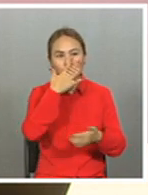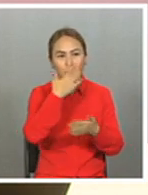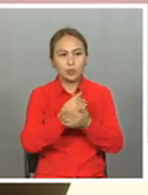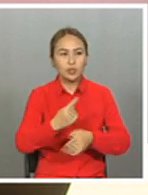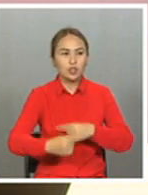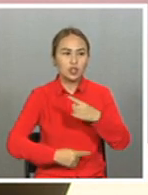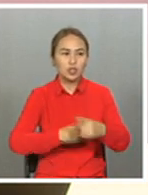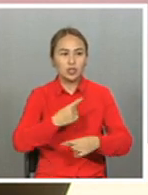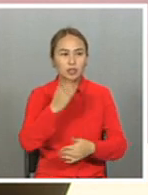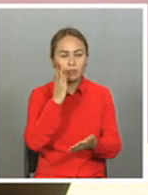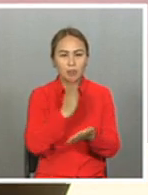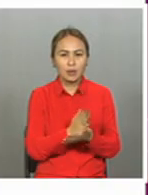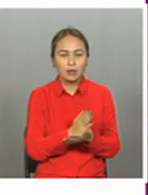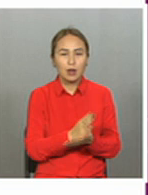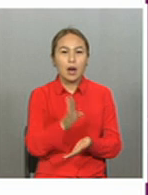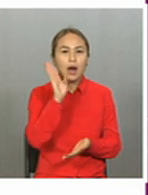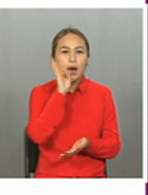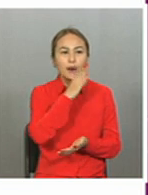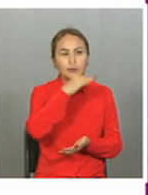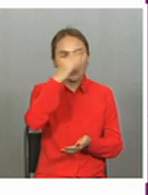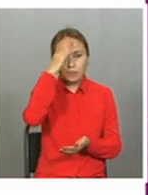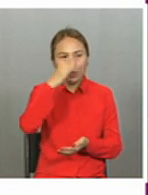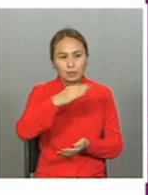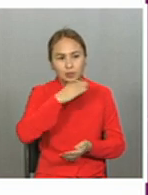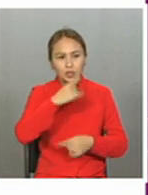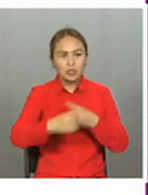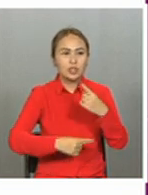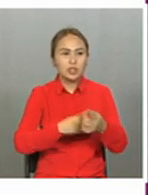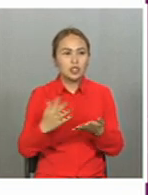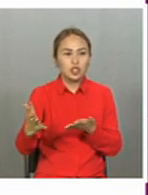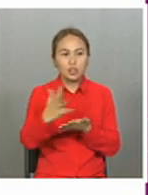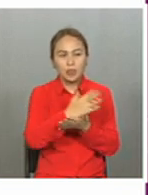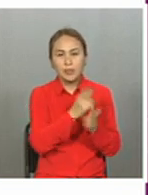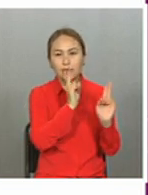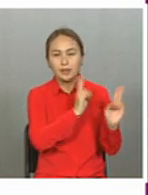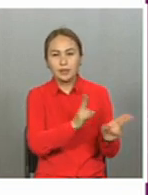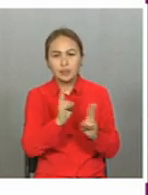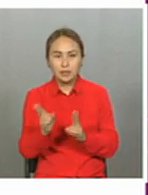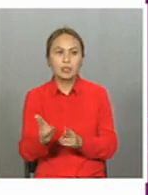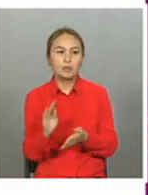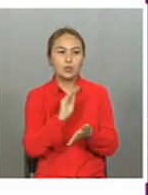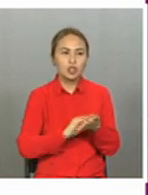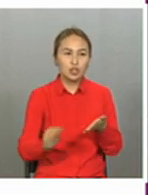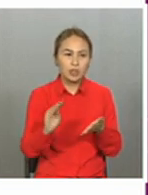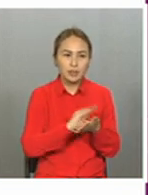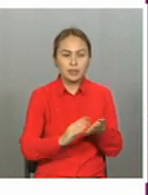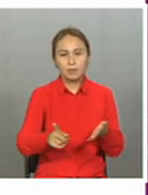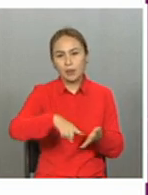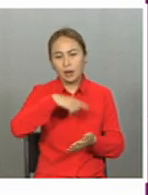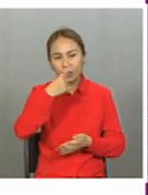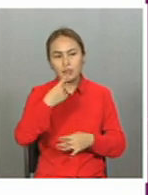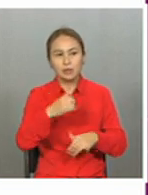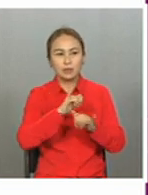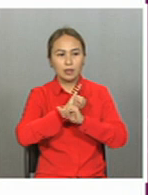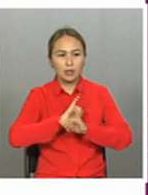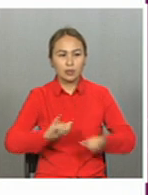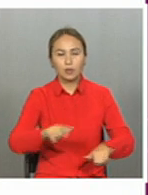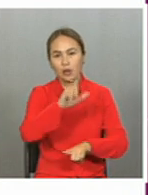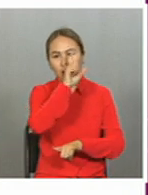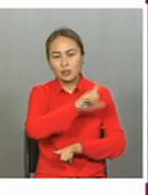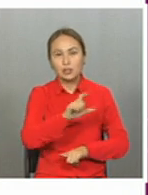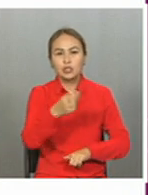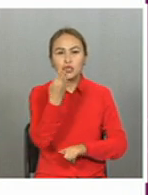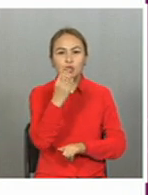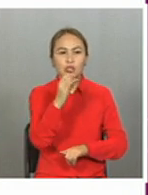тайпаның өз шежіресі болды. Ата-баба шежіресін жинақтап, реттеп, жазып,